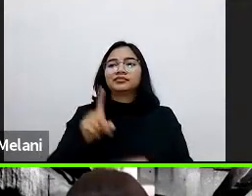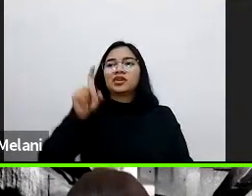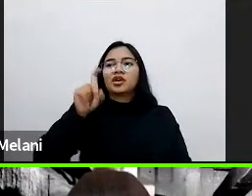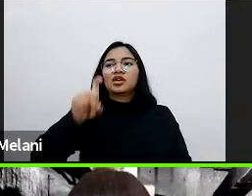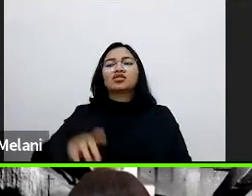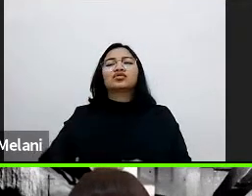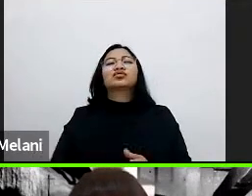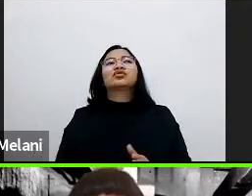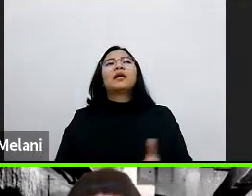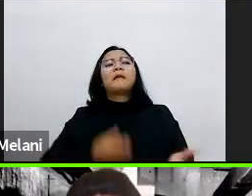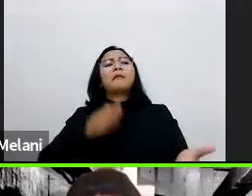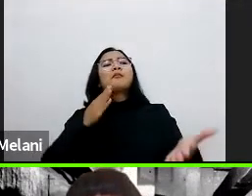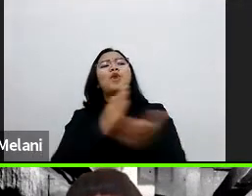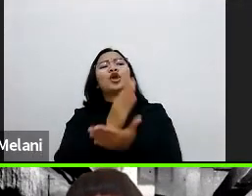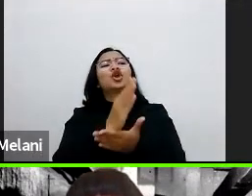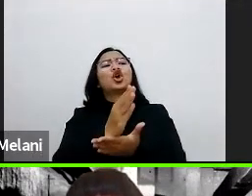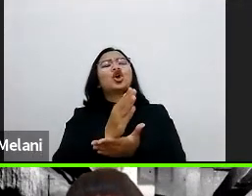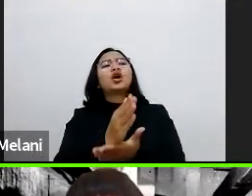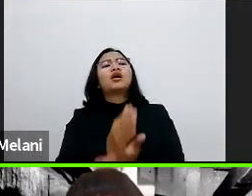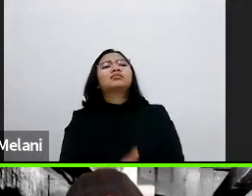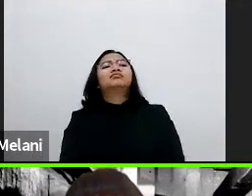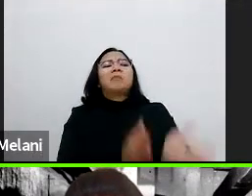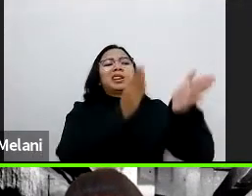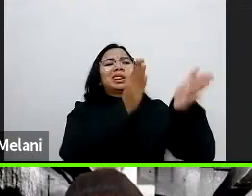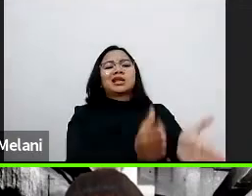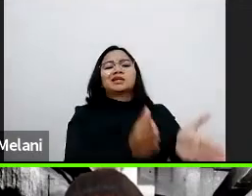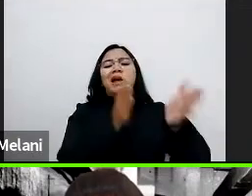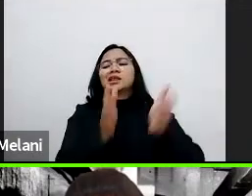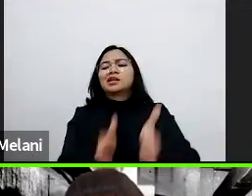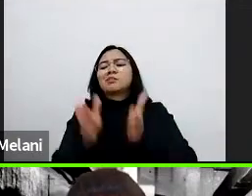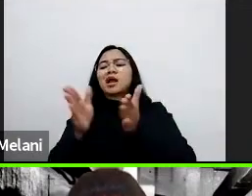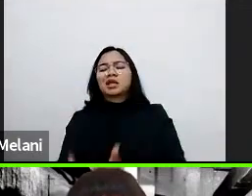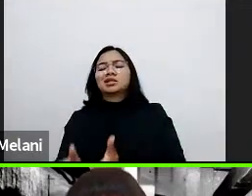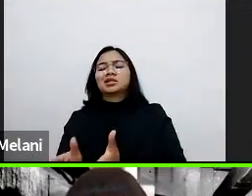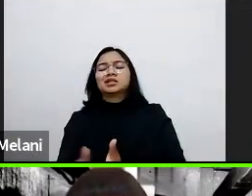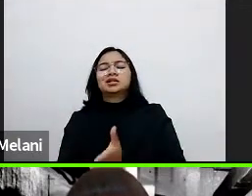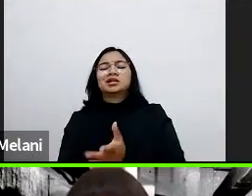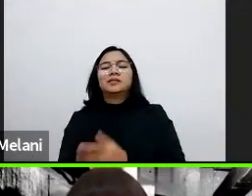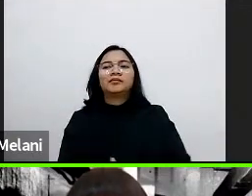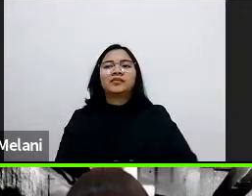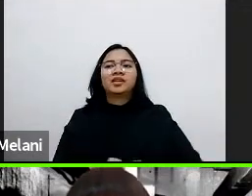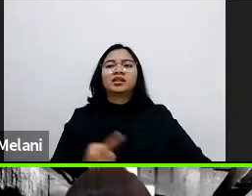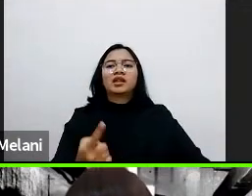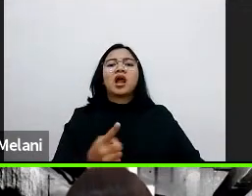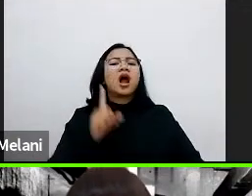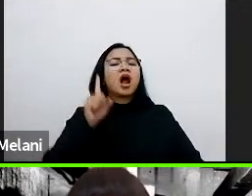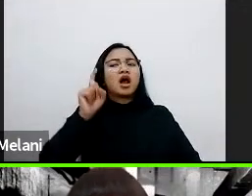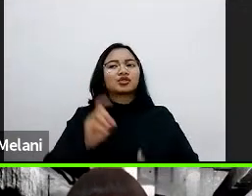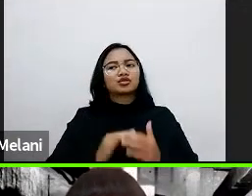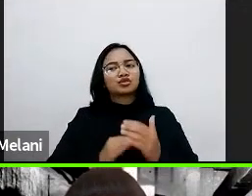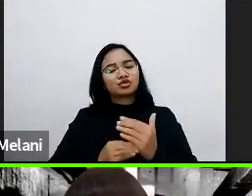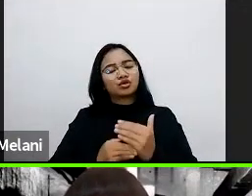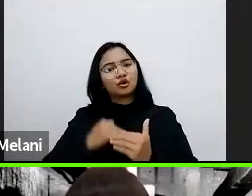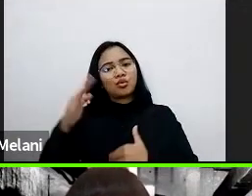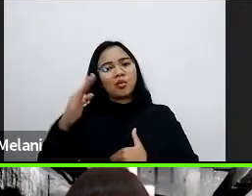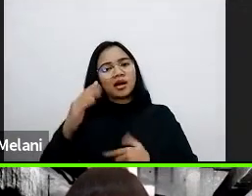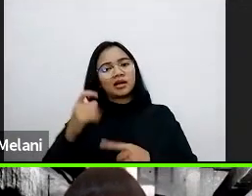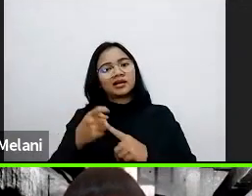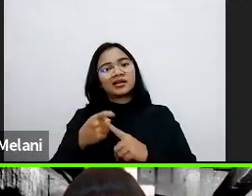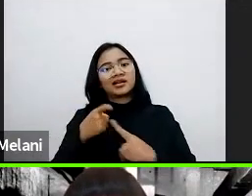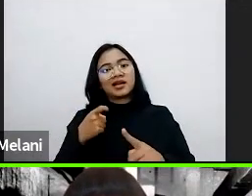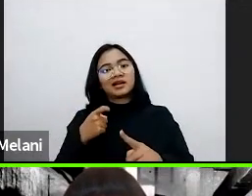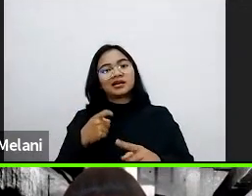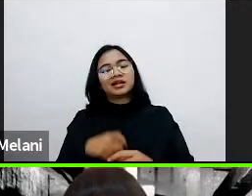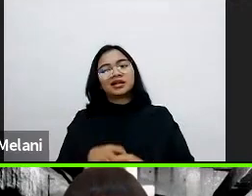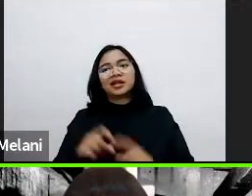sekat-sekat disiplin. Kita mesti keluar dari tradisi teknokratik Orde Baru yang sangat